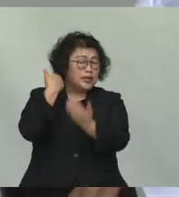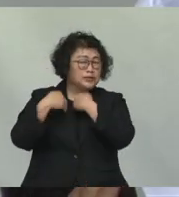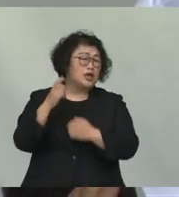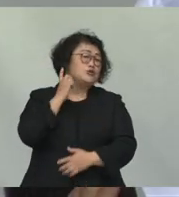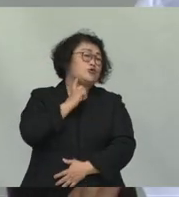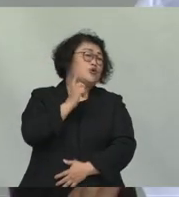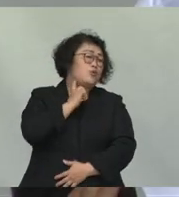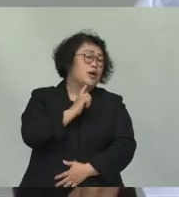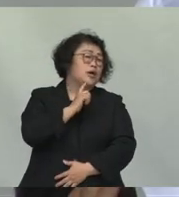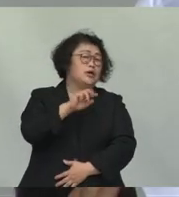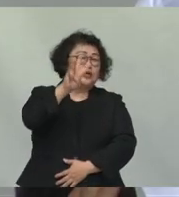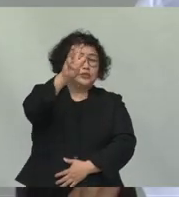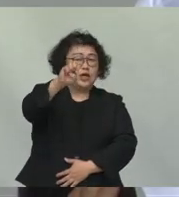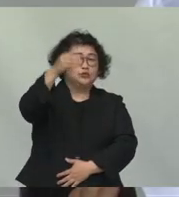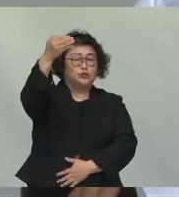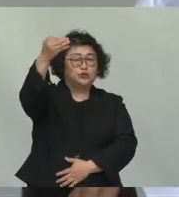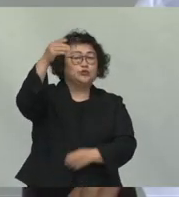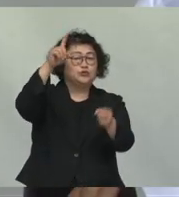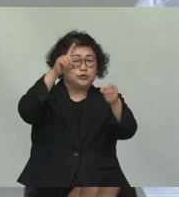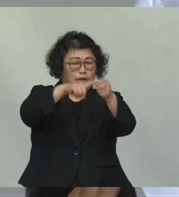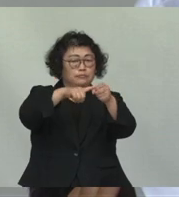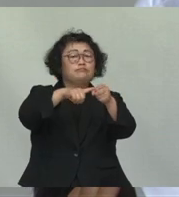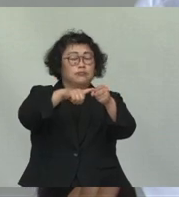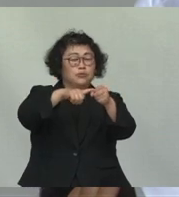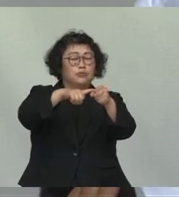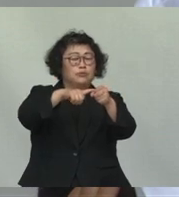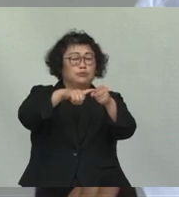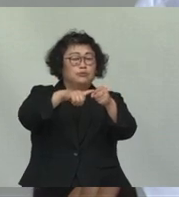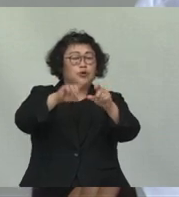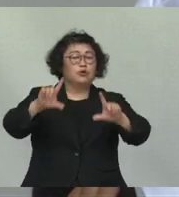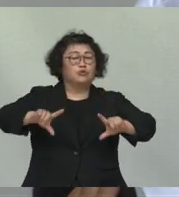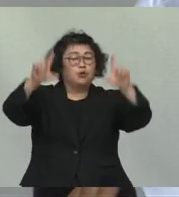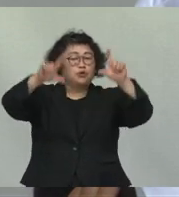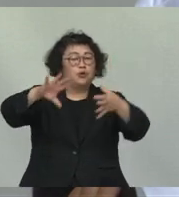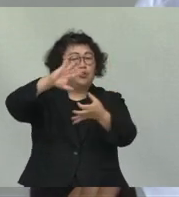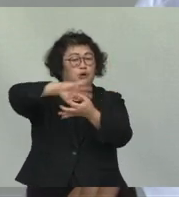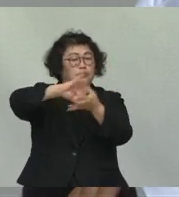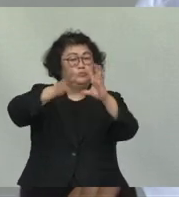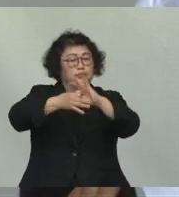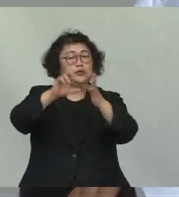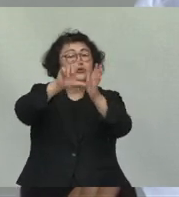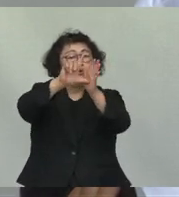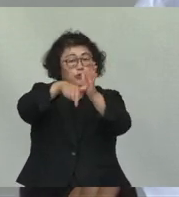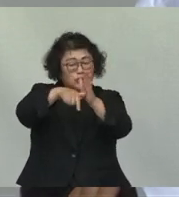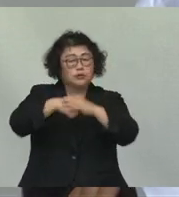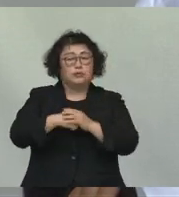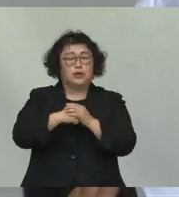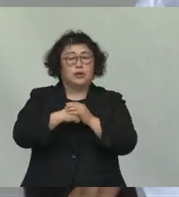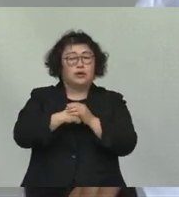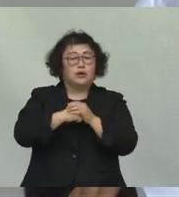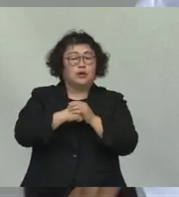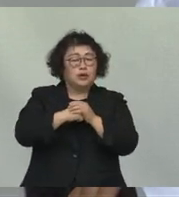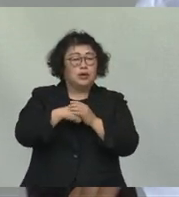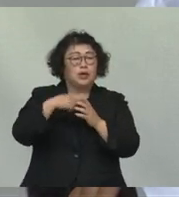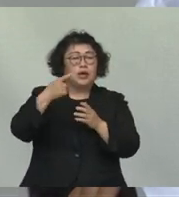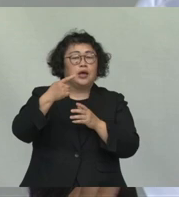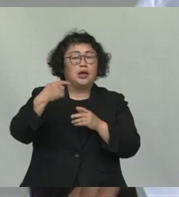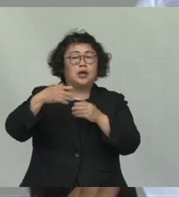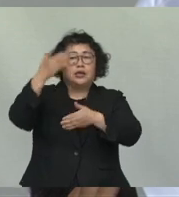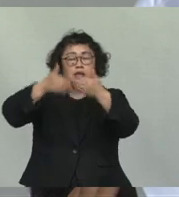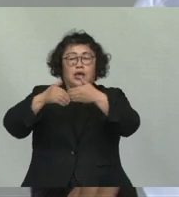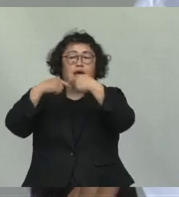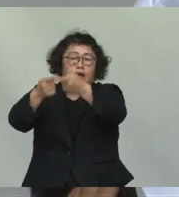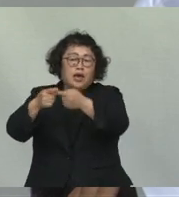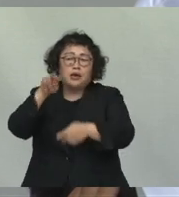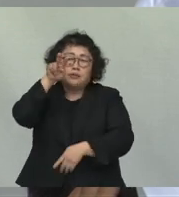和39年の東京オリンピックの時は雷雨法に阻まれ